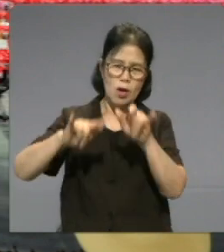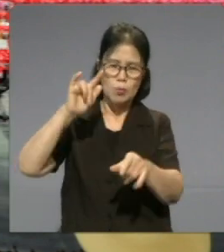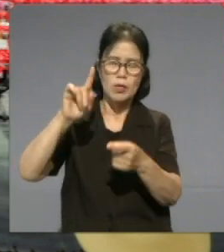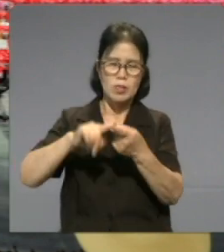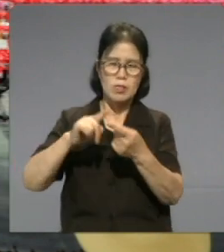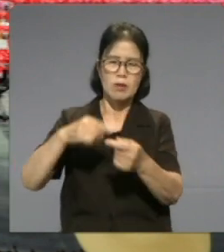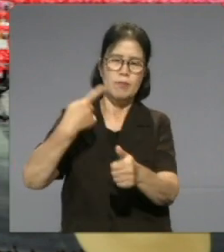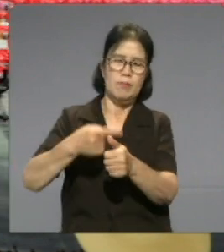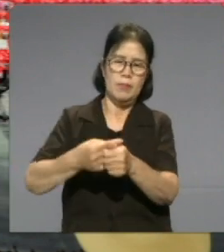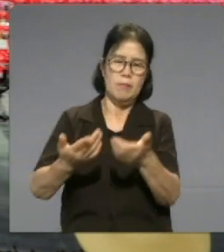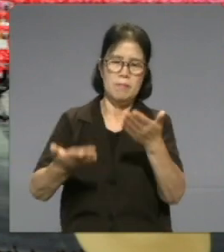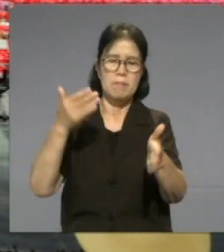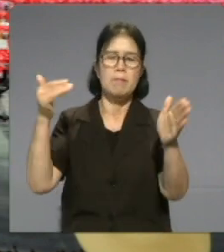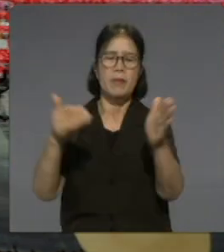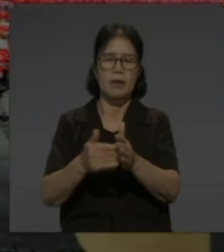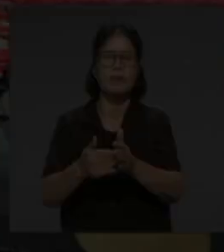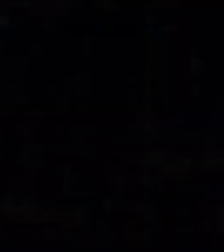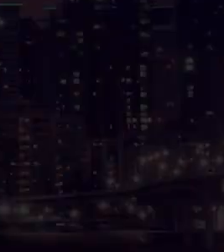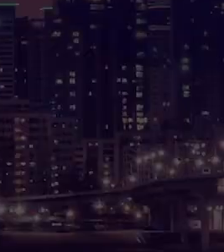정면으로 비판했습니다